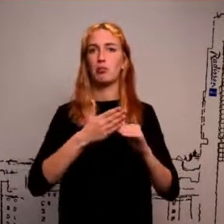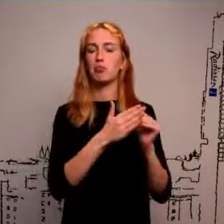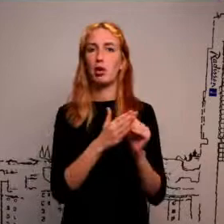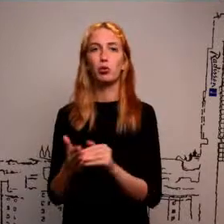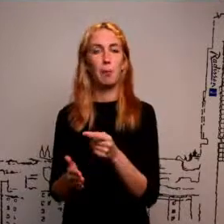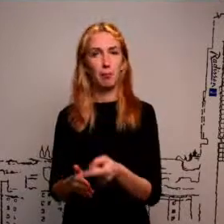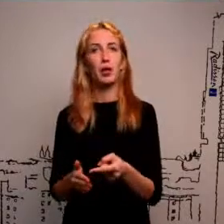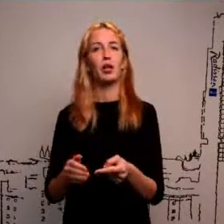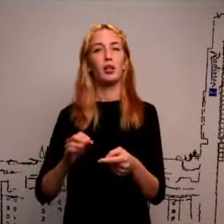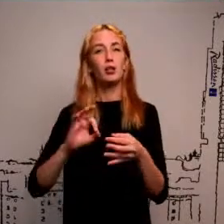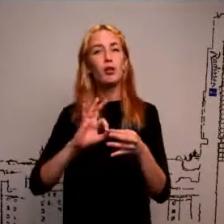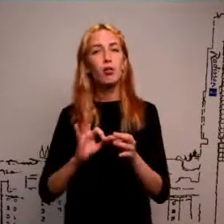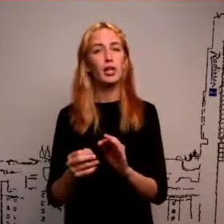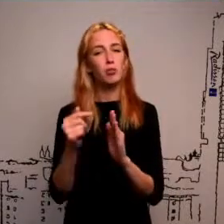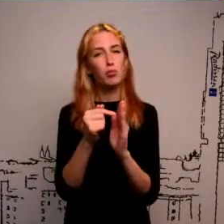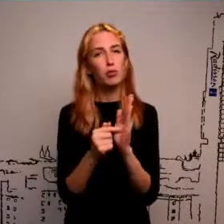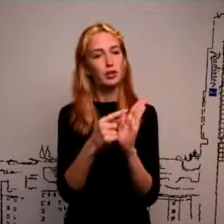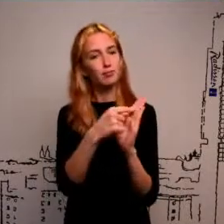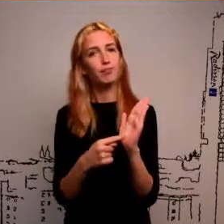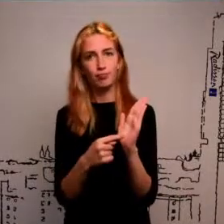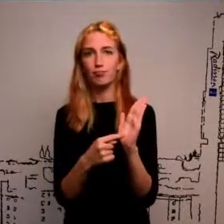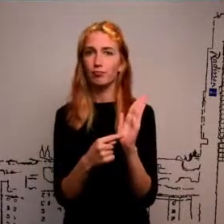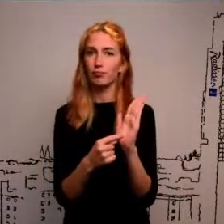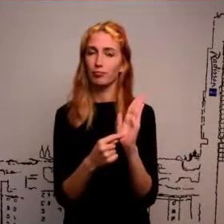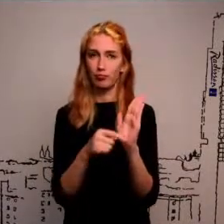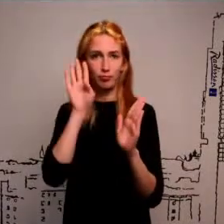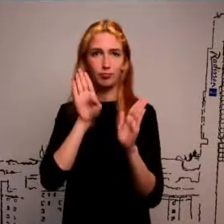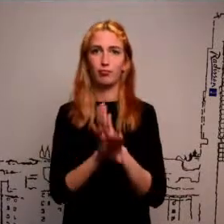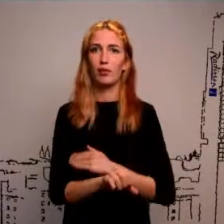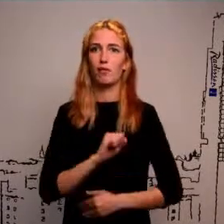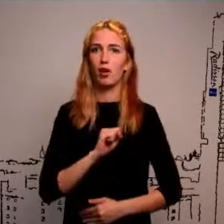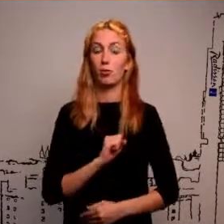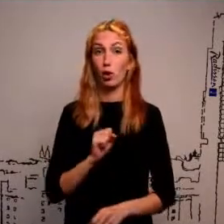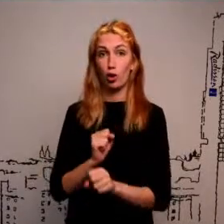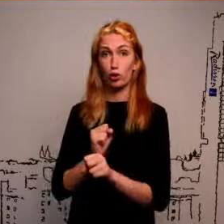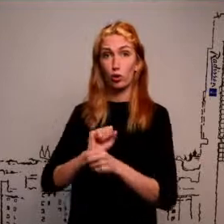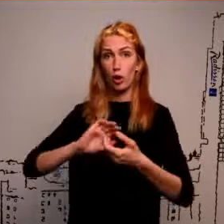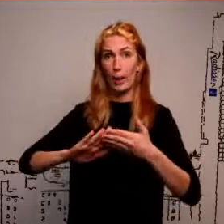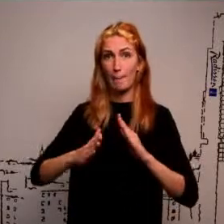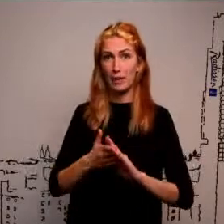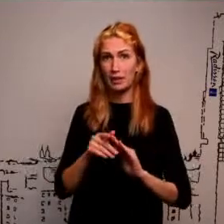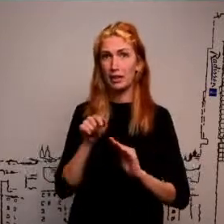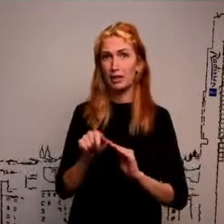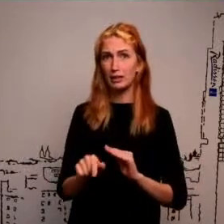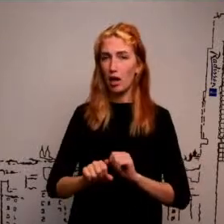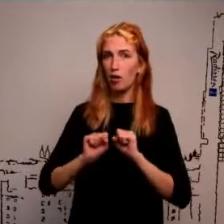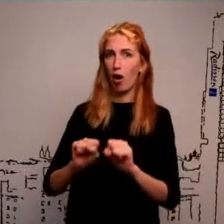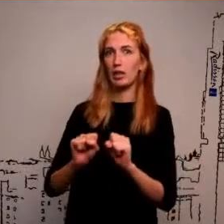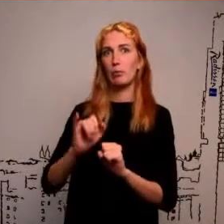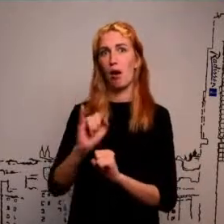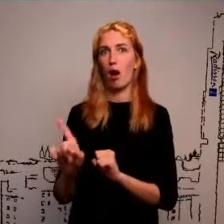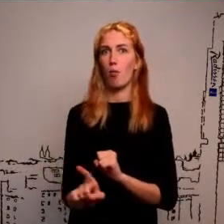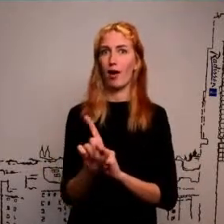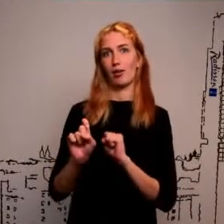need konkreetsed punktid, mis siis töölepingus sees on. Või ei ole. Tööleping on tegelikult halbadeks aegadeks. See on nagu garantii halbade aegade.